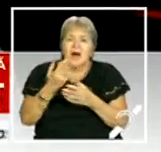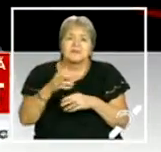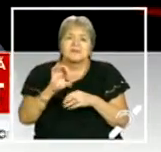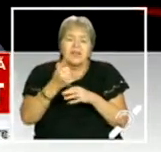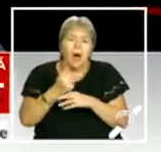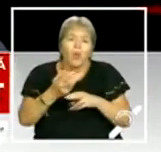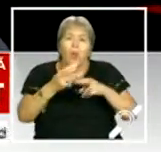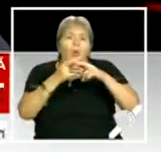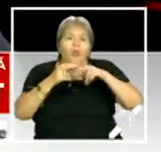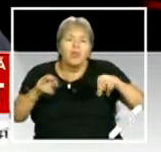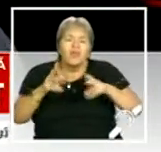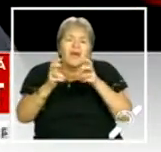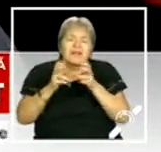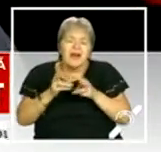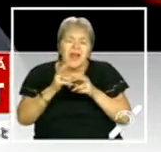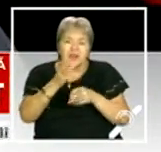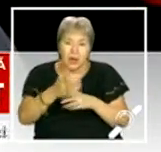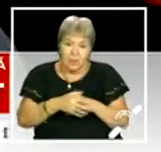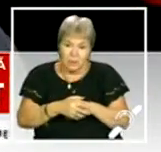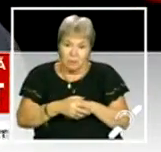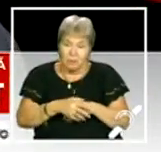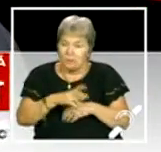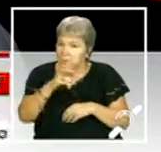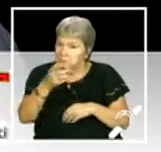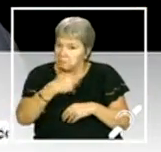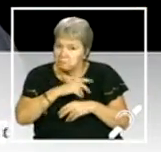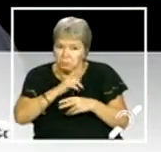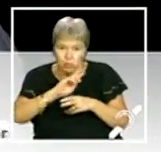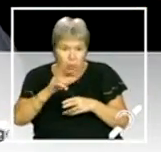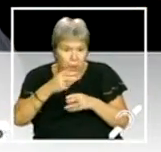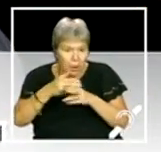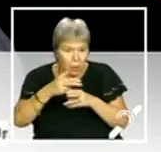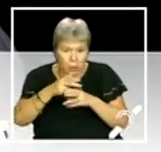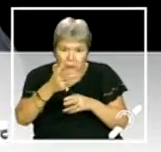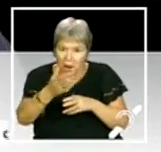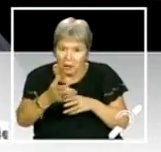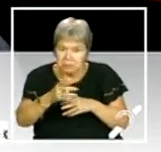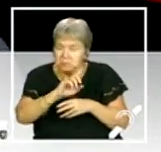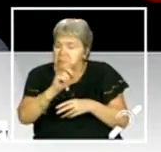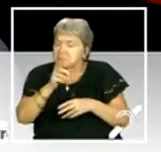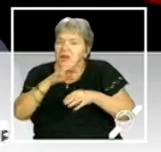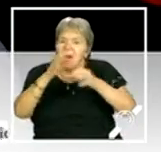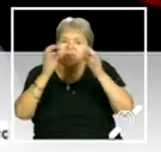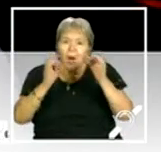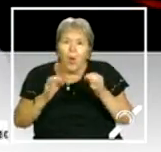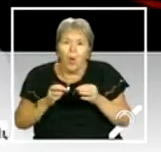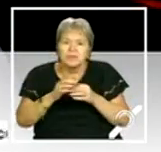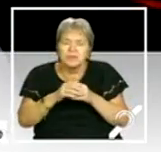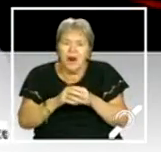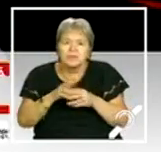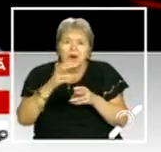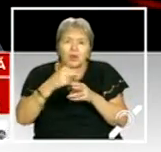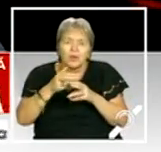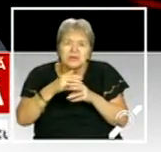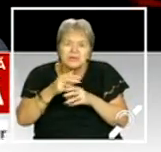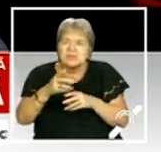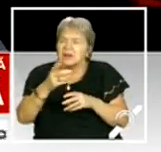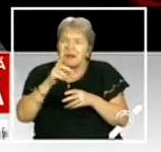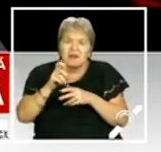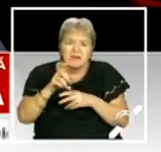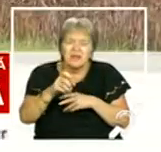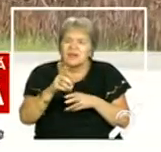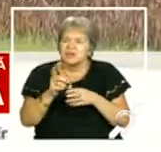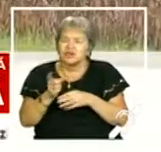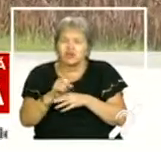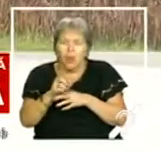Unitatea nu este igienizată, nu deține contract de deratizare, dezinfecție,